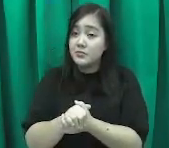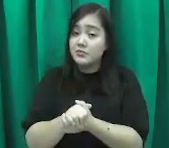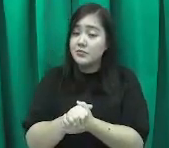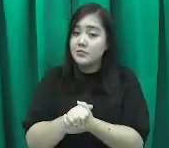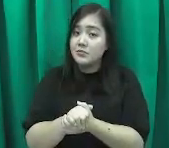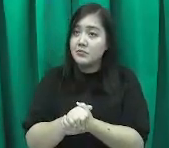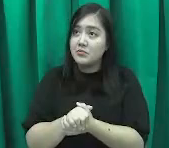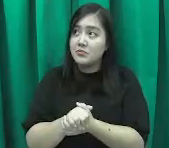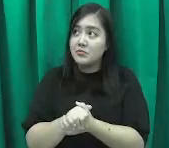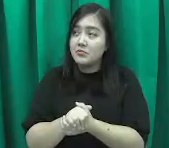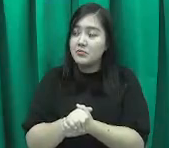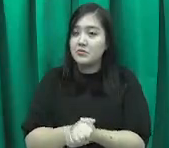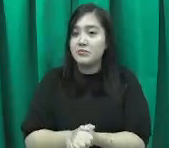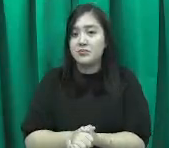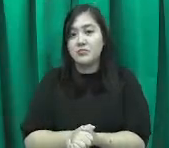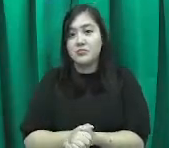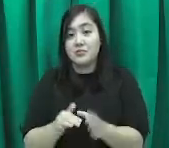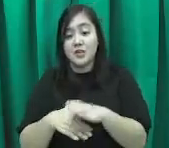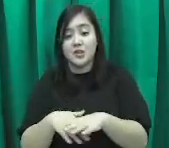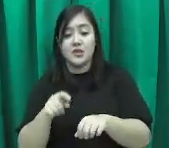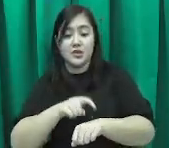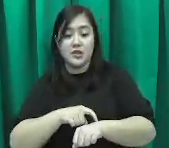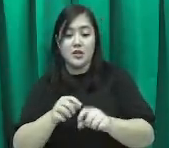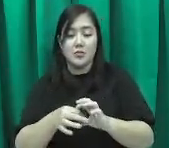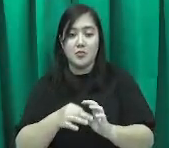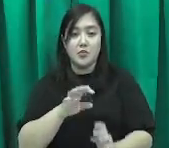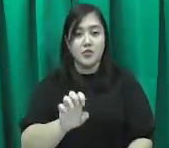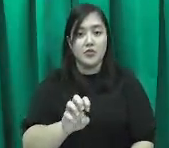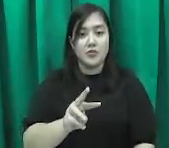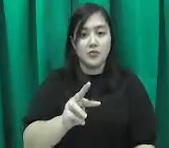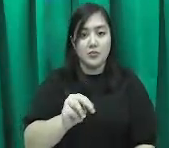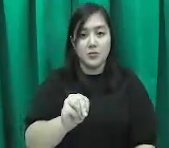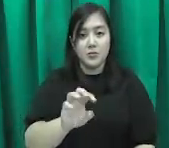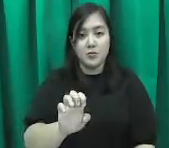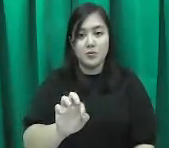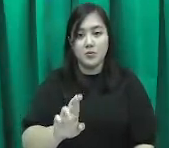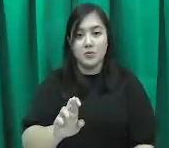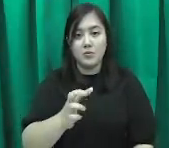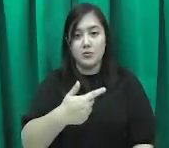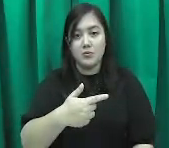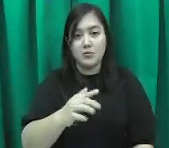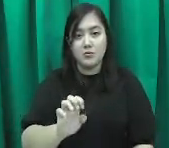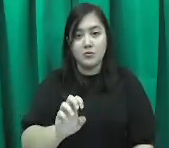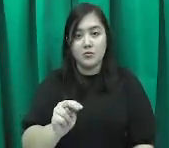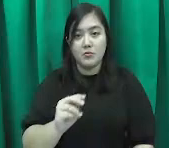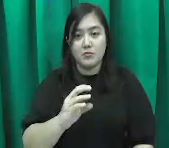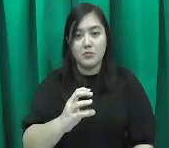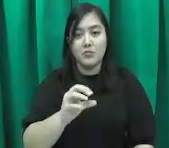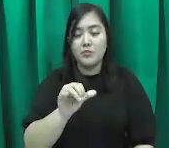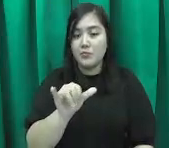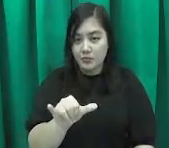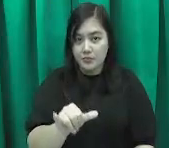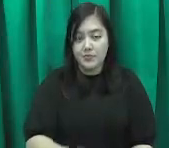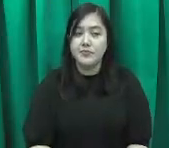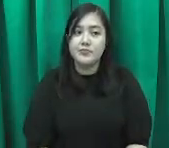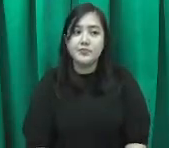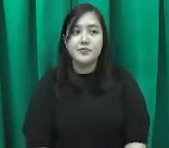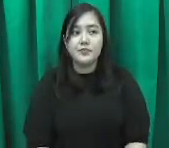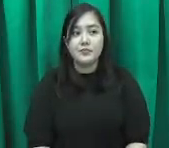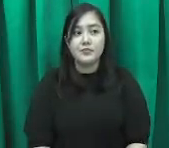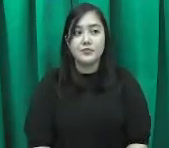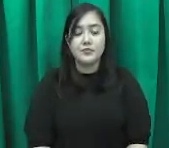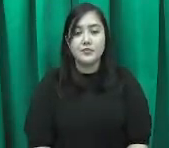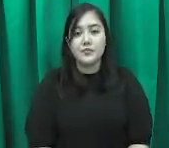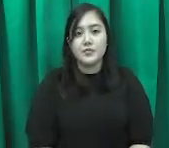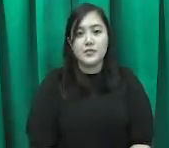ganito. Ganito, ganito. Yeah. Yes. Kasi pareho na kayong kaisipan. That's a good, yes, father, oh, na nag-iwan siya ng instruction, yeah, sa mga pamilya. Yun dapat ang gawin. Oh. Para yung